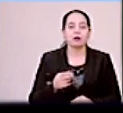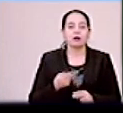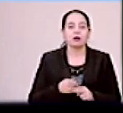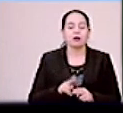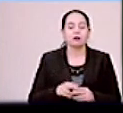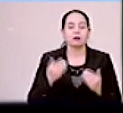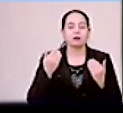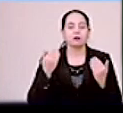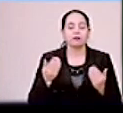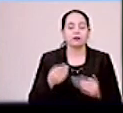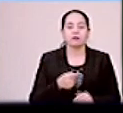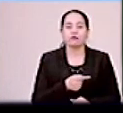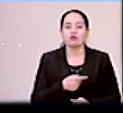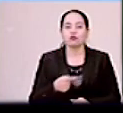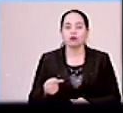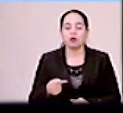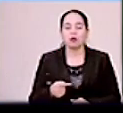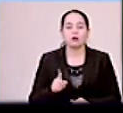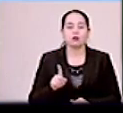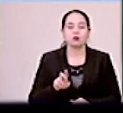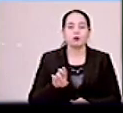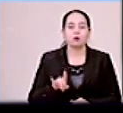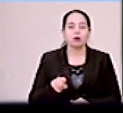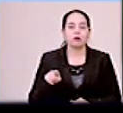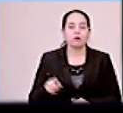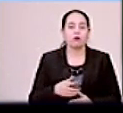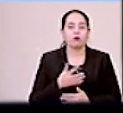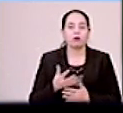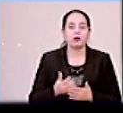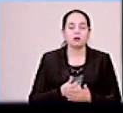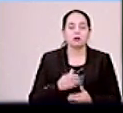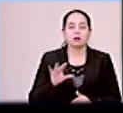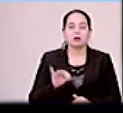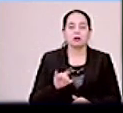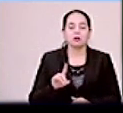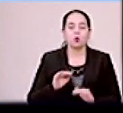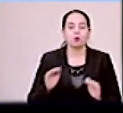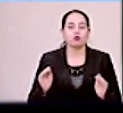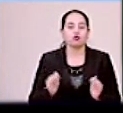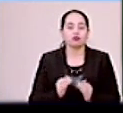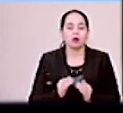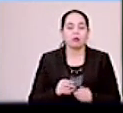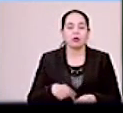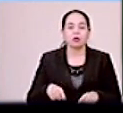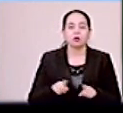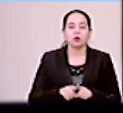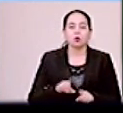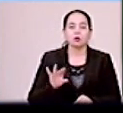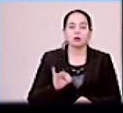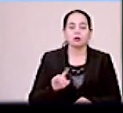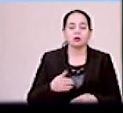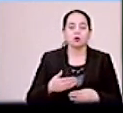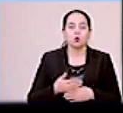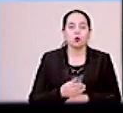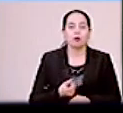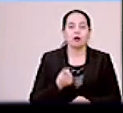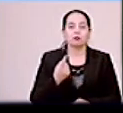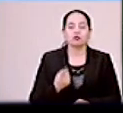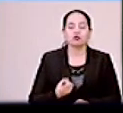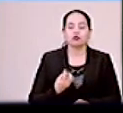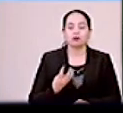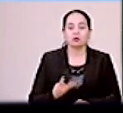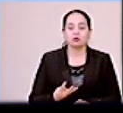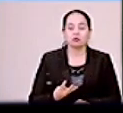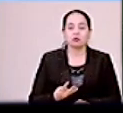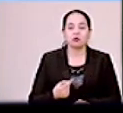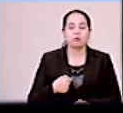это неизвестное вычитаемое. Чтобы его найти, из уменьшаемого, то есть из дроби 11